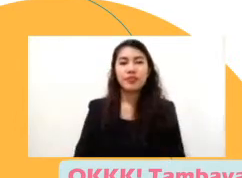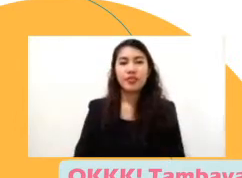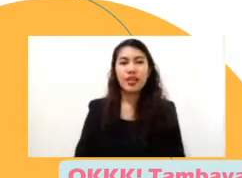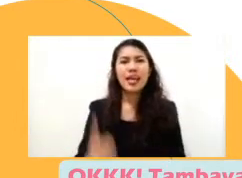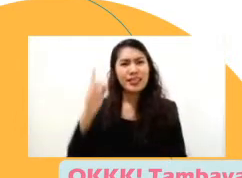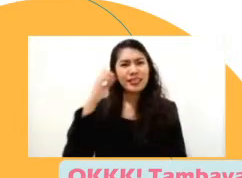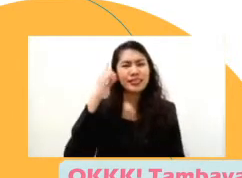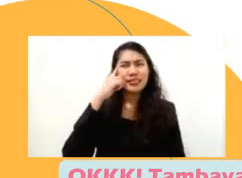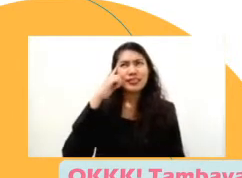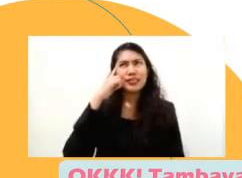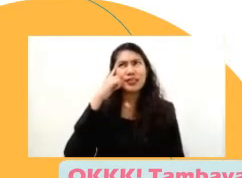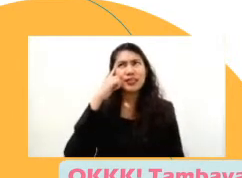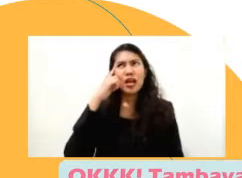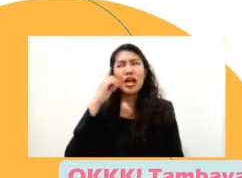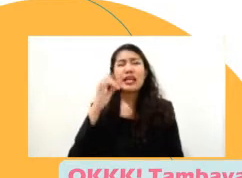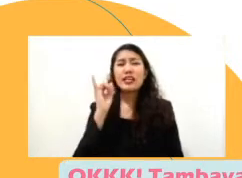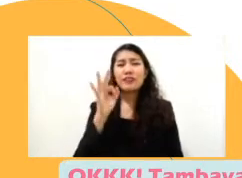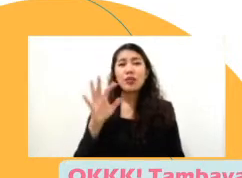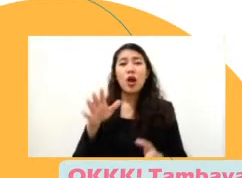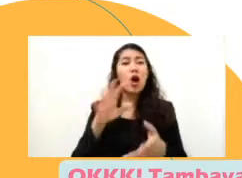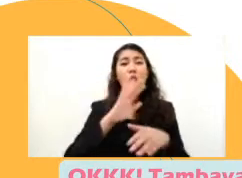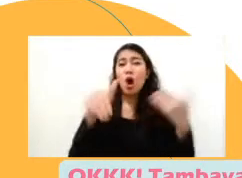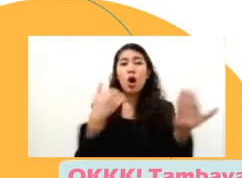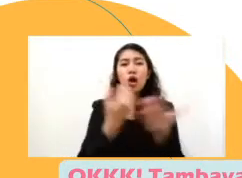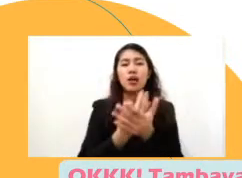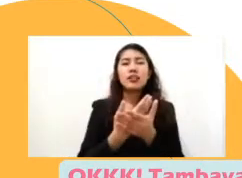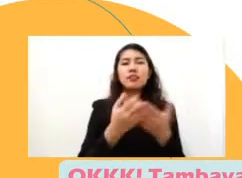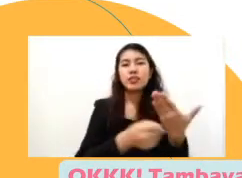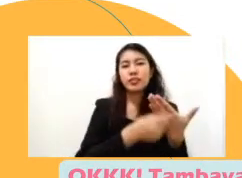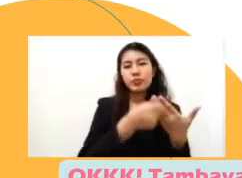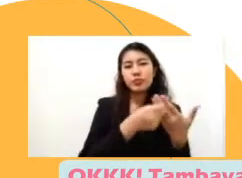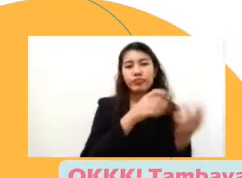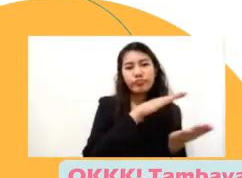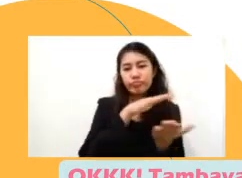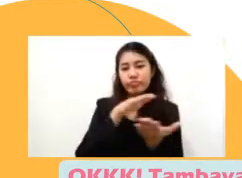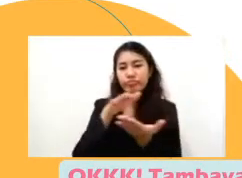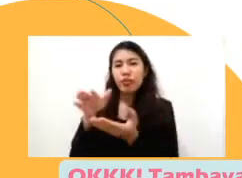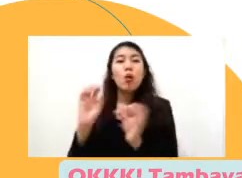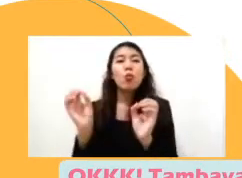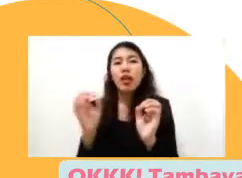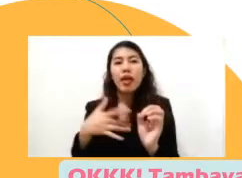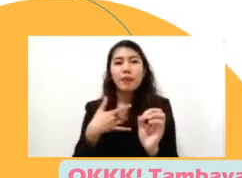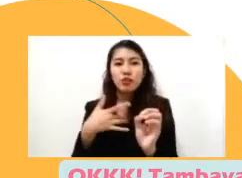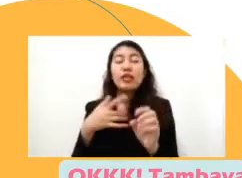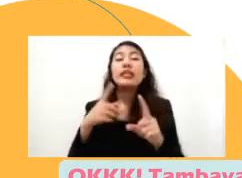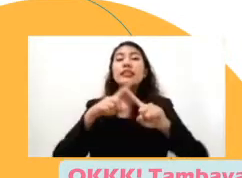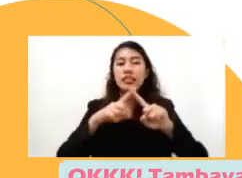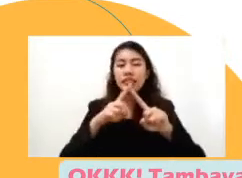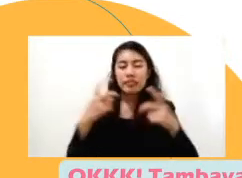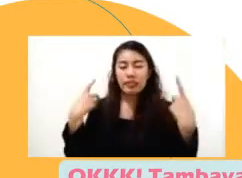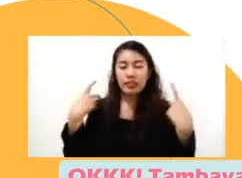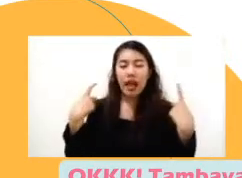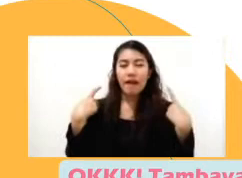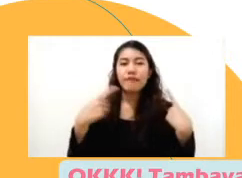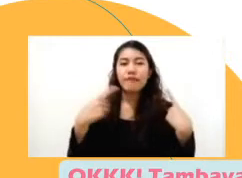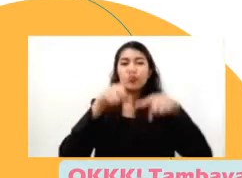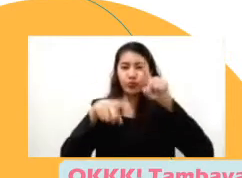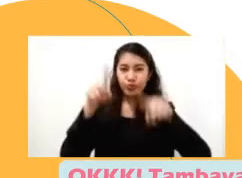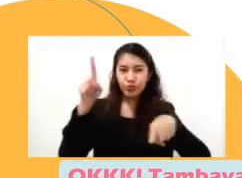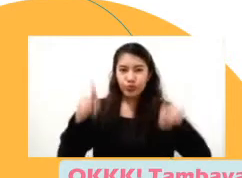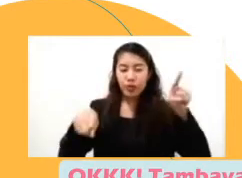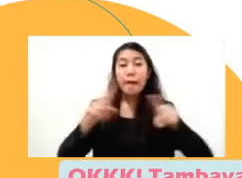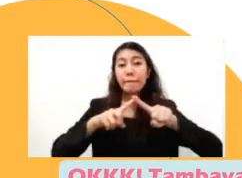walang emosyon doon. Pero kapag nilagyan mo ng konteksto ng lyrics, ng text, nagkakaroon ng kahulugan yung manipis